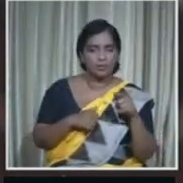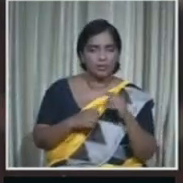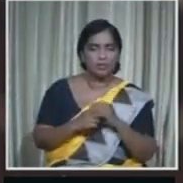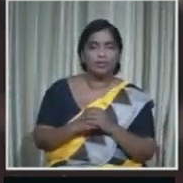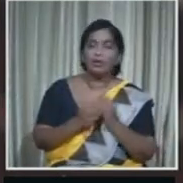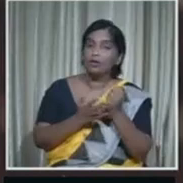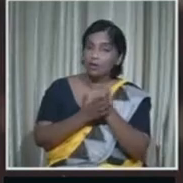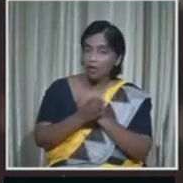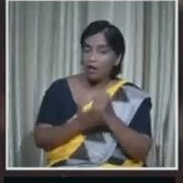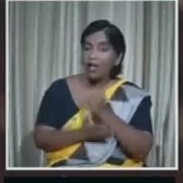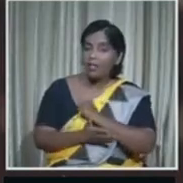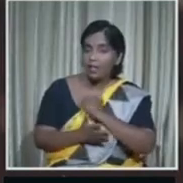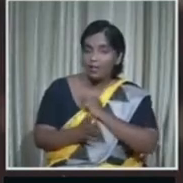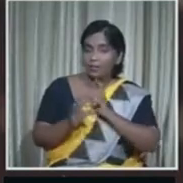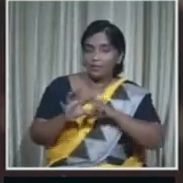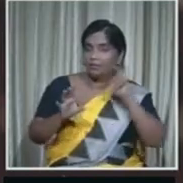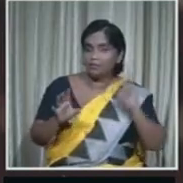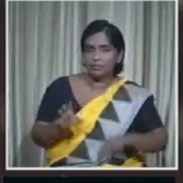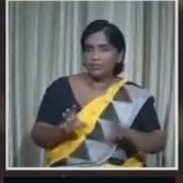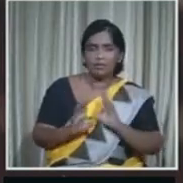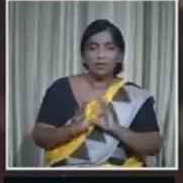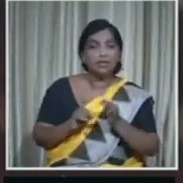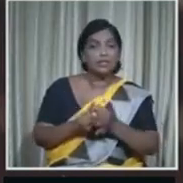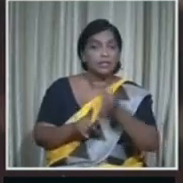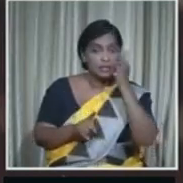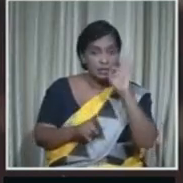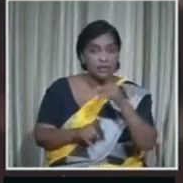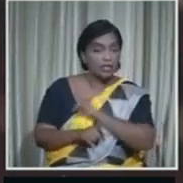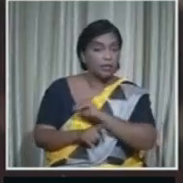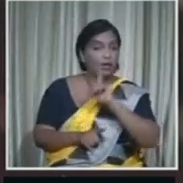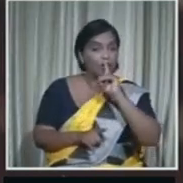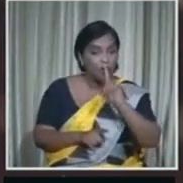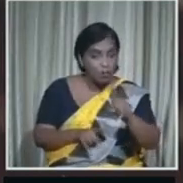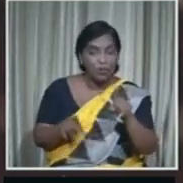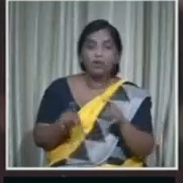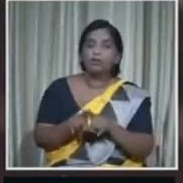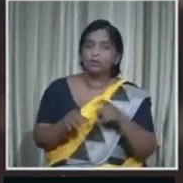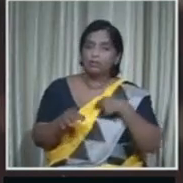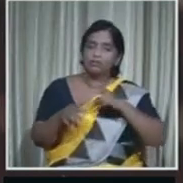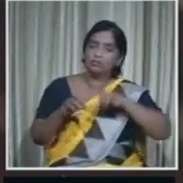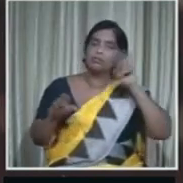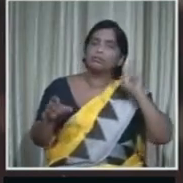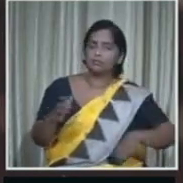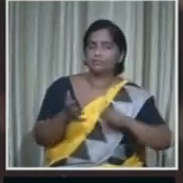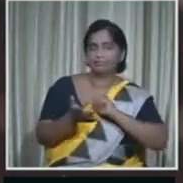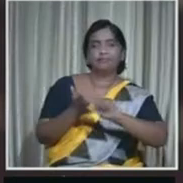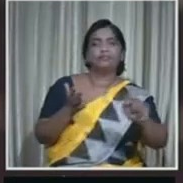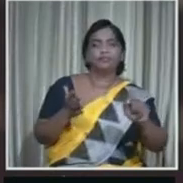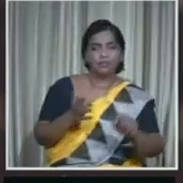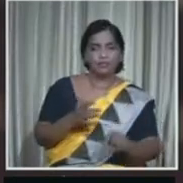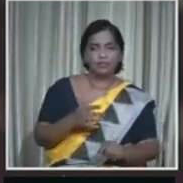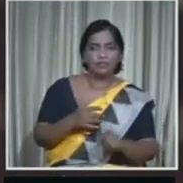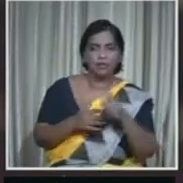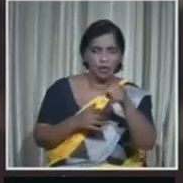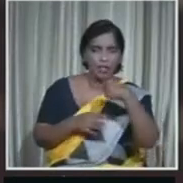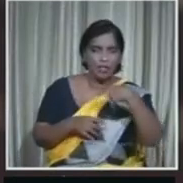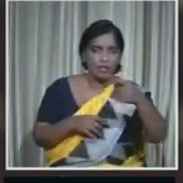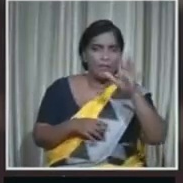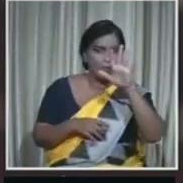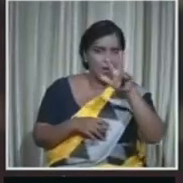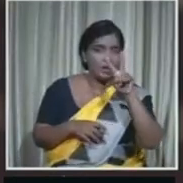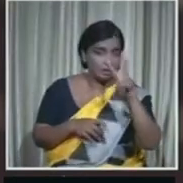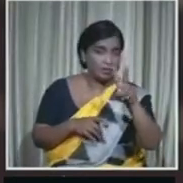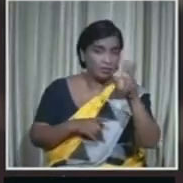සියලු දෑ කැමැත්තෙන් ඉල්ලස්සුන්නේ. ජනාධිපතිතුමාගේ ඉල්ලීමට තමයි අපි ඉල්ලලස්සුනේ. ඔබතුමා දන්නවද දවස් 52 ඔබතුමා සටනක්